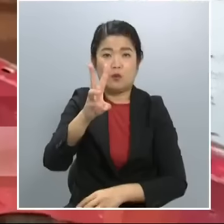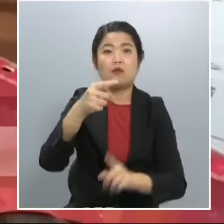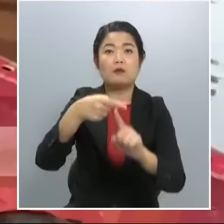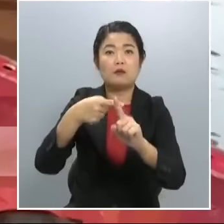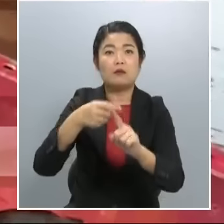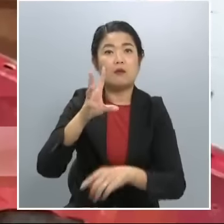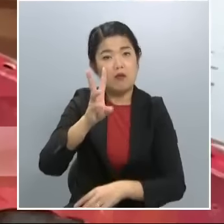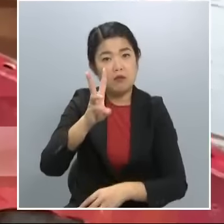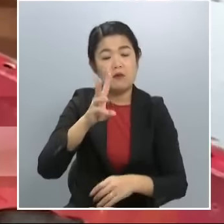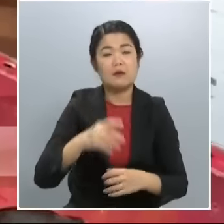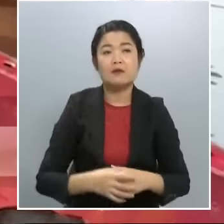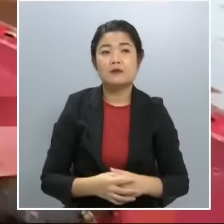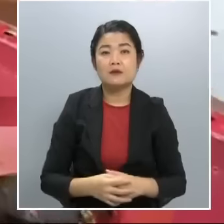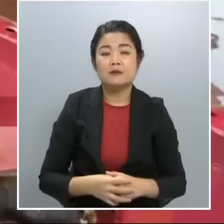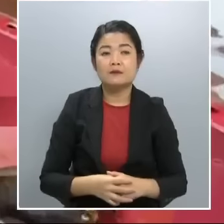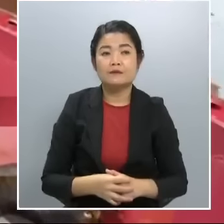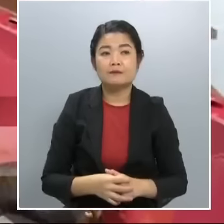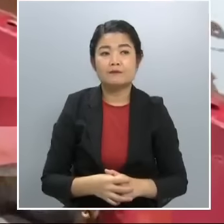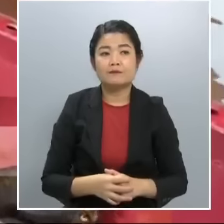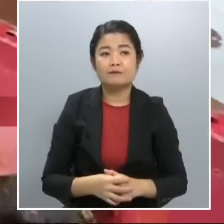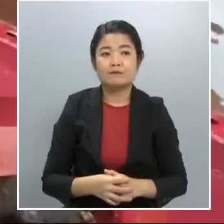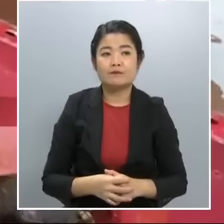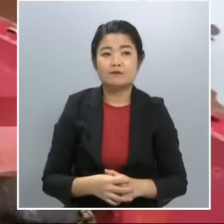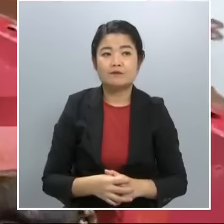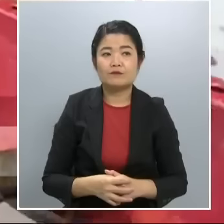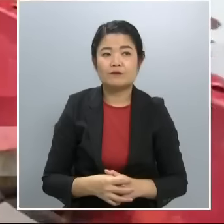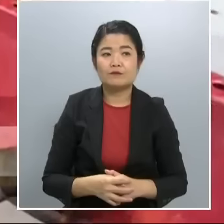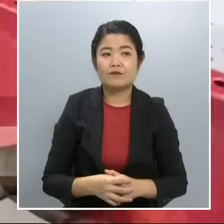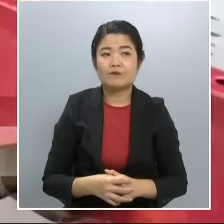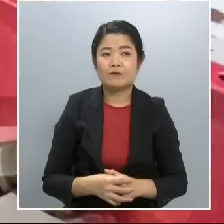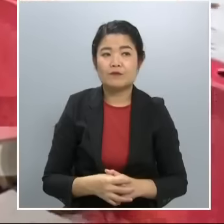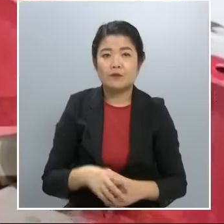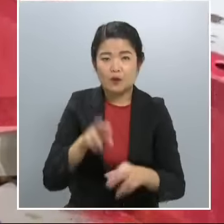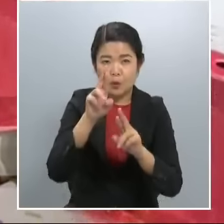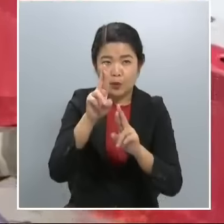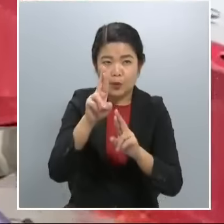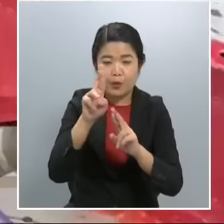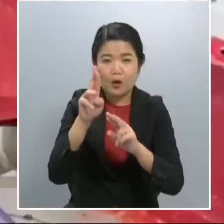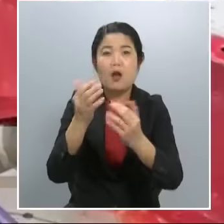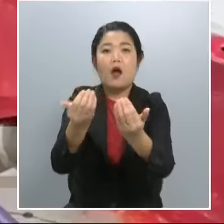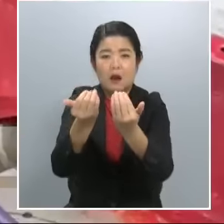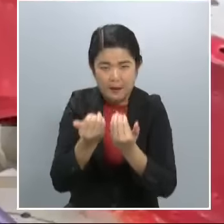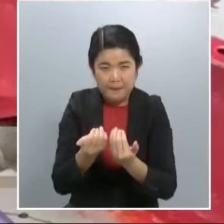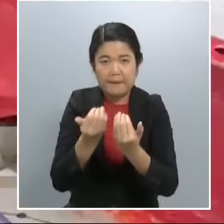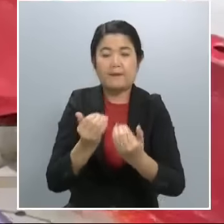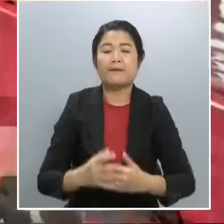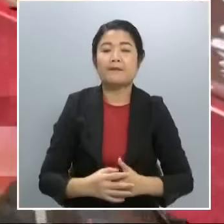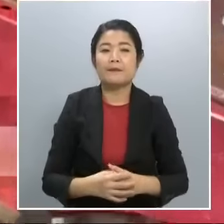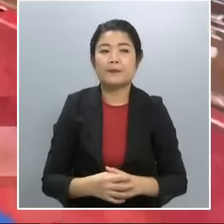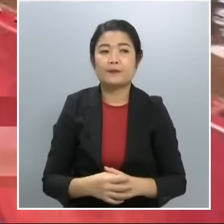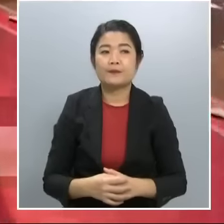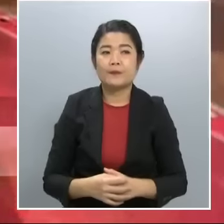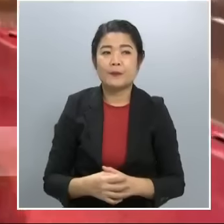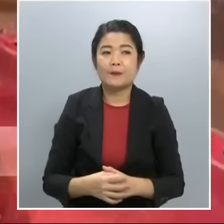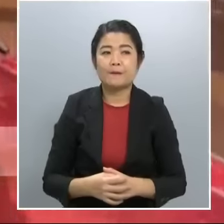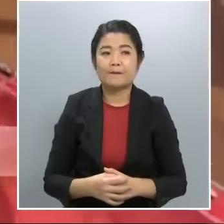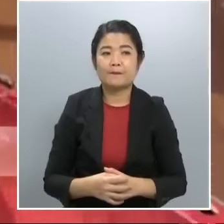ครับเรวังระวรับรับเด็กต่อด้วยหัวนะระ